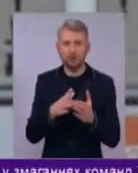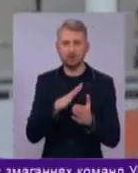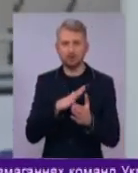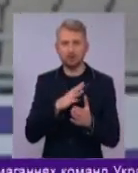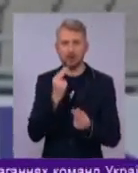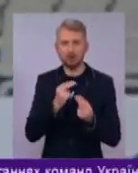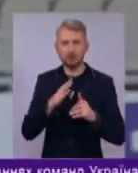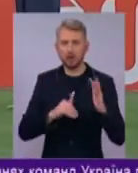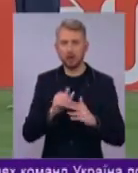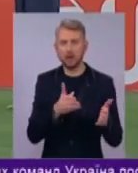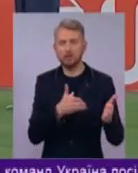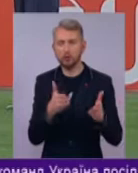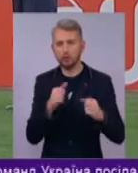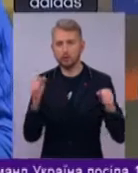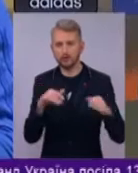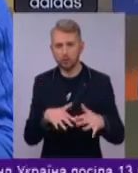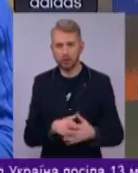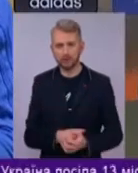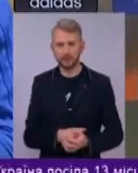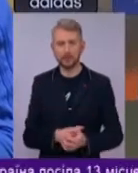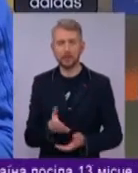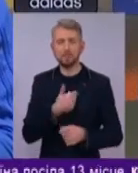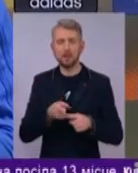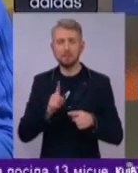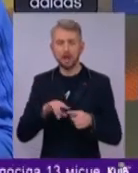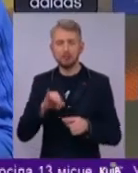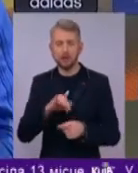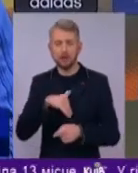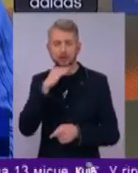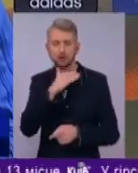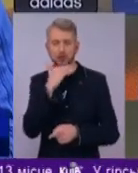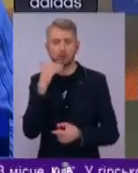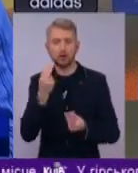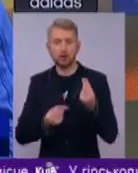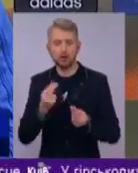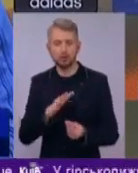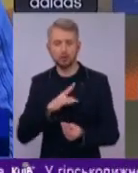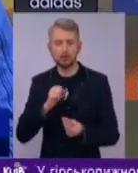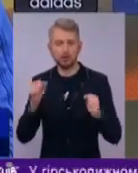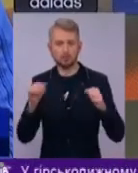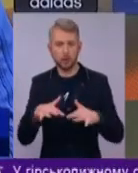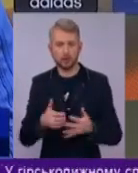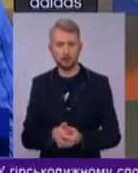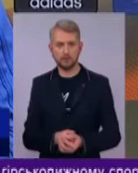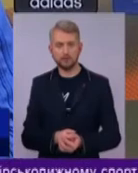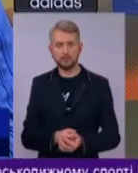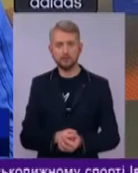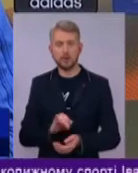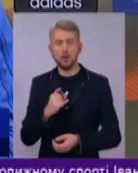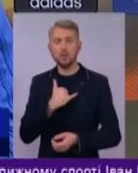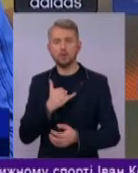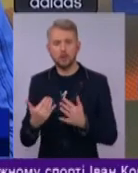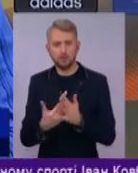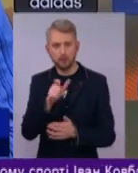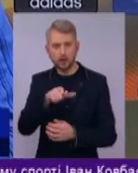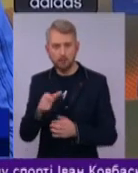у міжсезонні. Ми тому і достатньо багато ігор грали на зборах. І у нас і нові